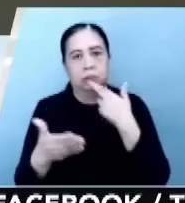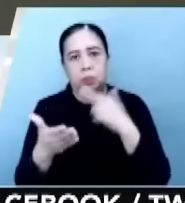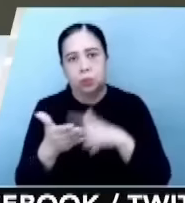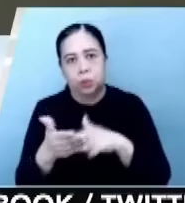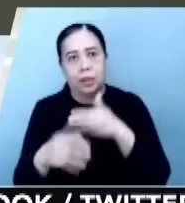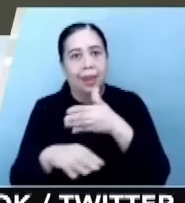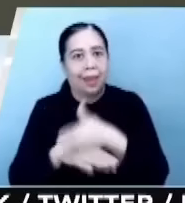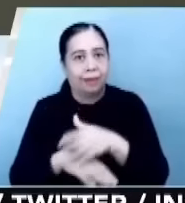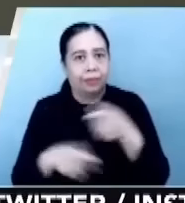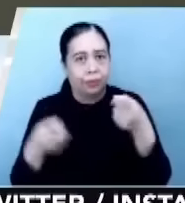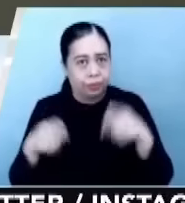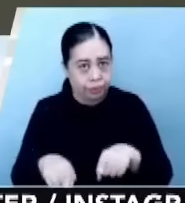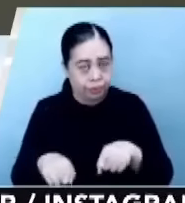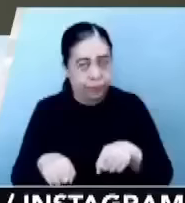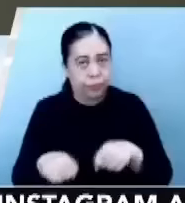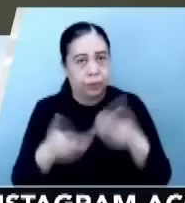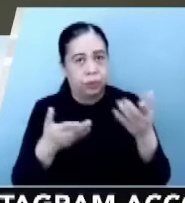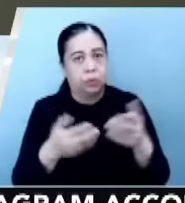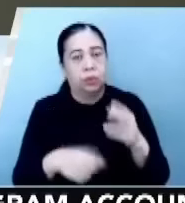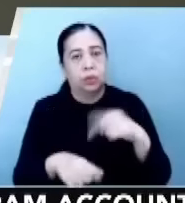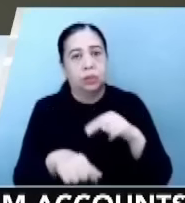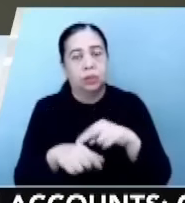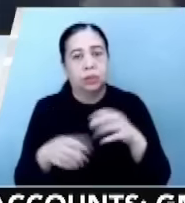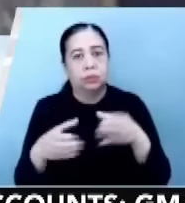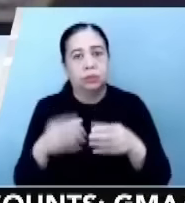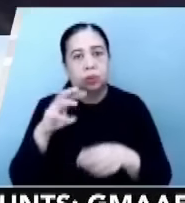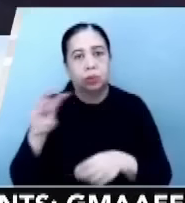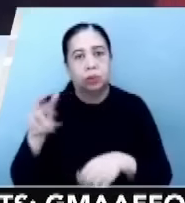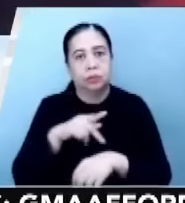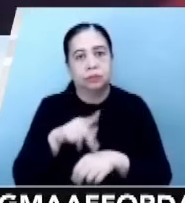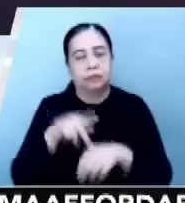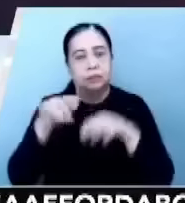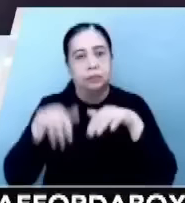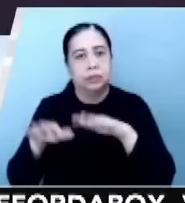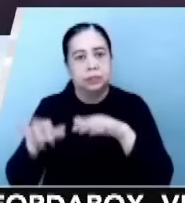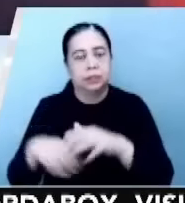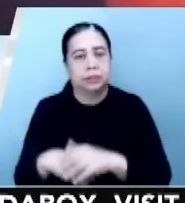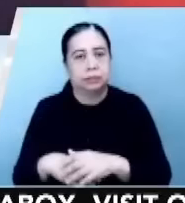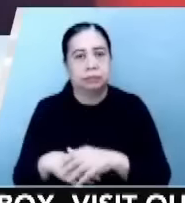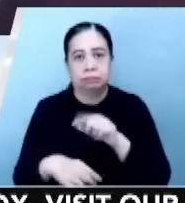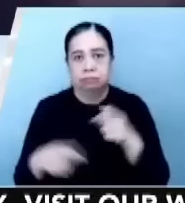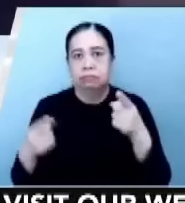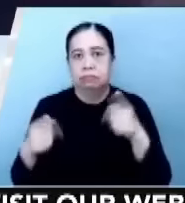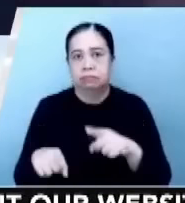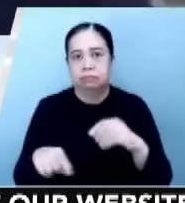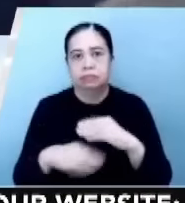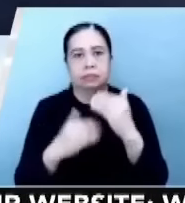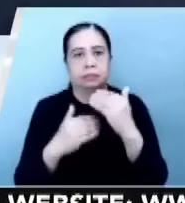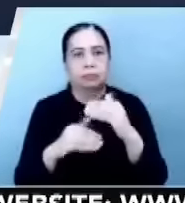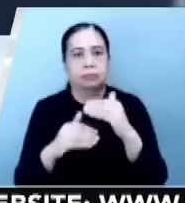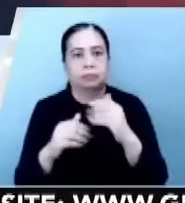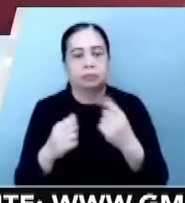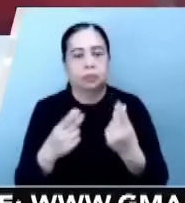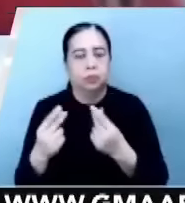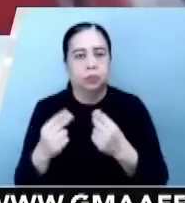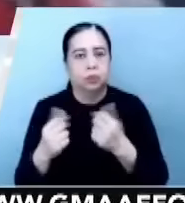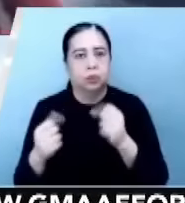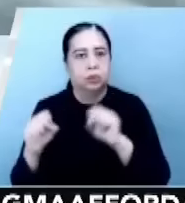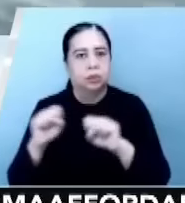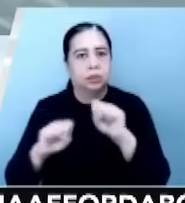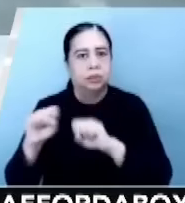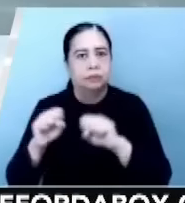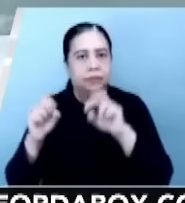event to the National Task Force West Philippine Sea. Dahil sa insidente, limitado ang naisagawang marine scientific